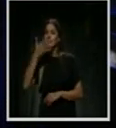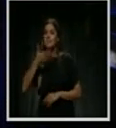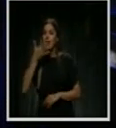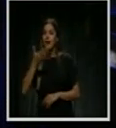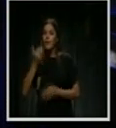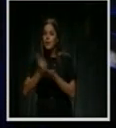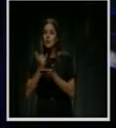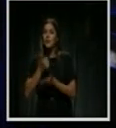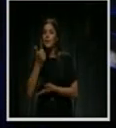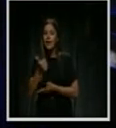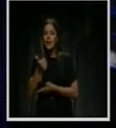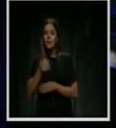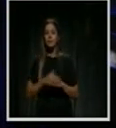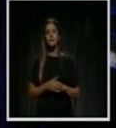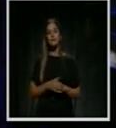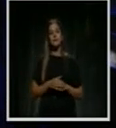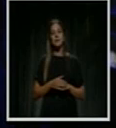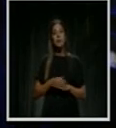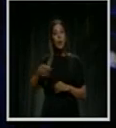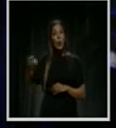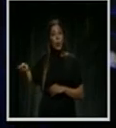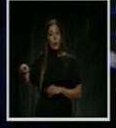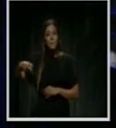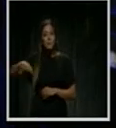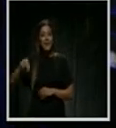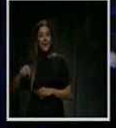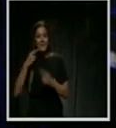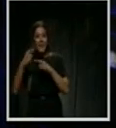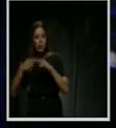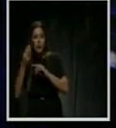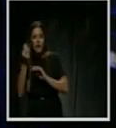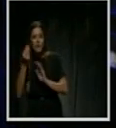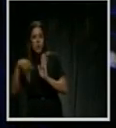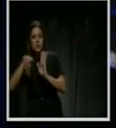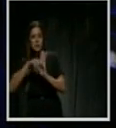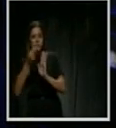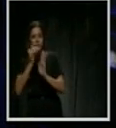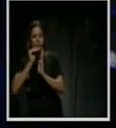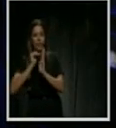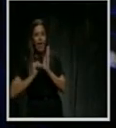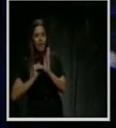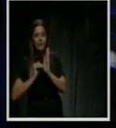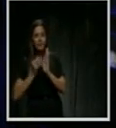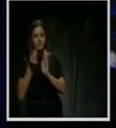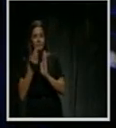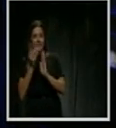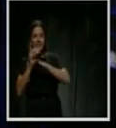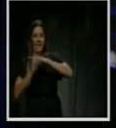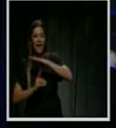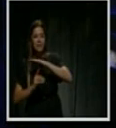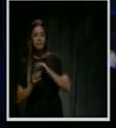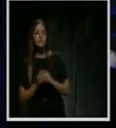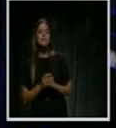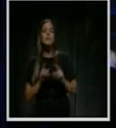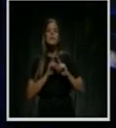din iva. Il-Partit Nazzjonalista qed jitkellem fuq id-dejn meta aħna id-dejn ta' pajjiżna llum il-ġurnata ir-rata ta' dejn ikkumparata mal-prodott gross